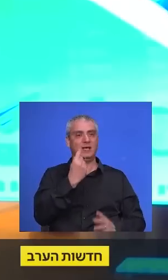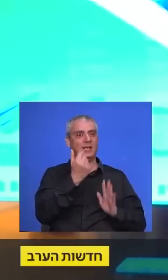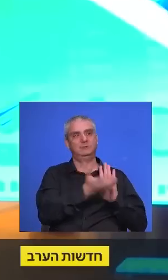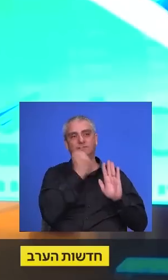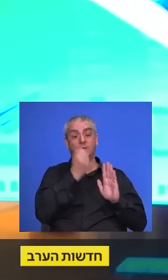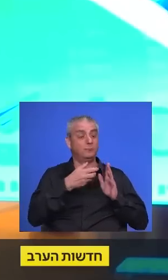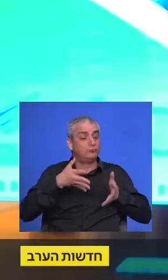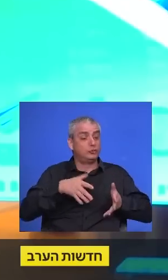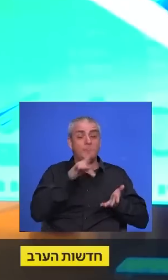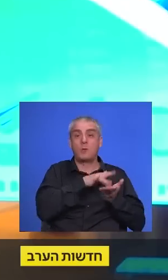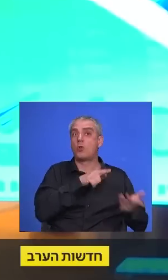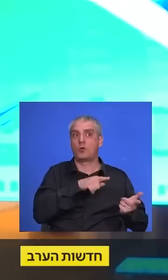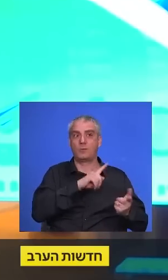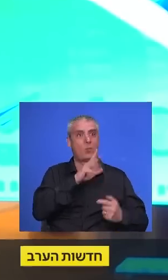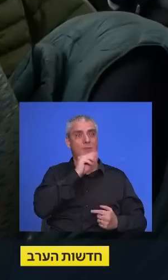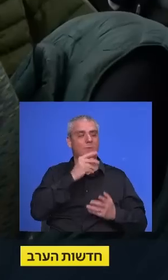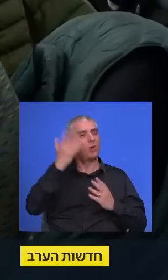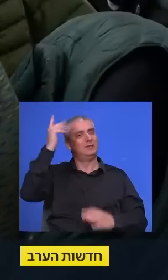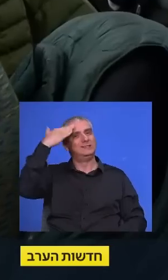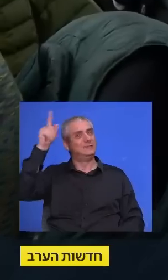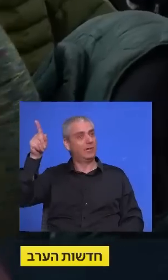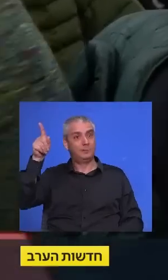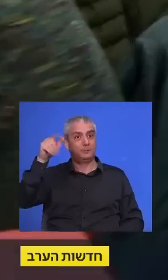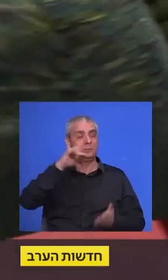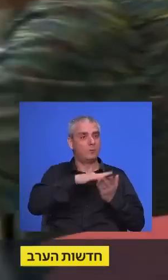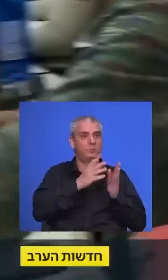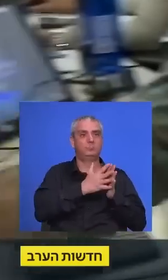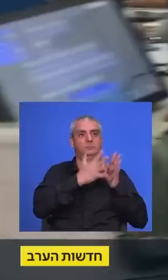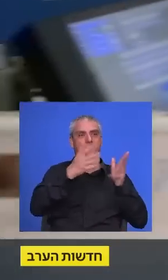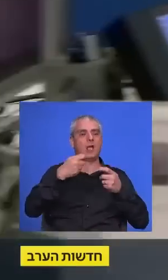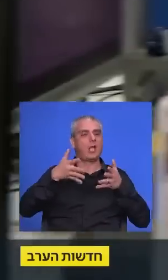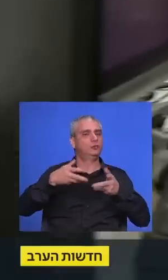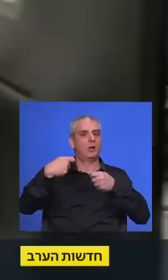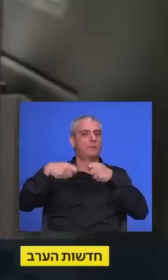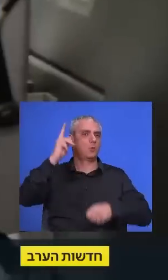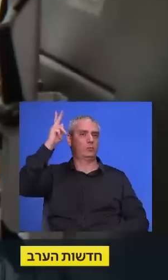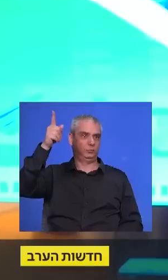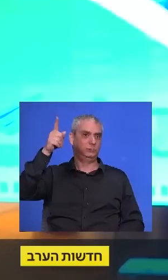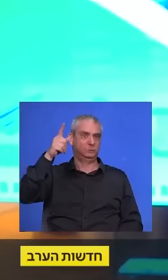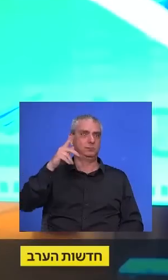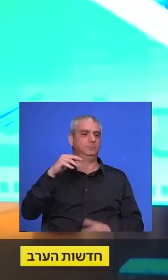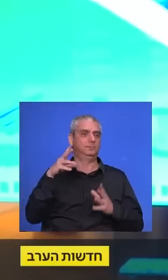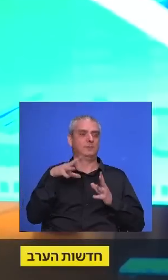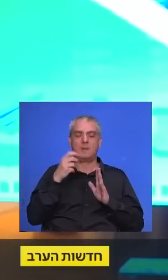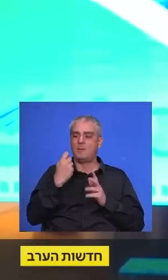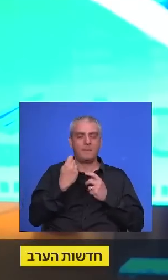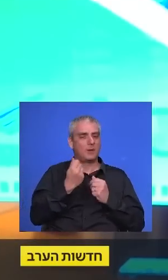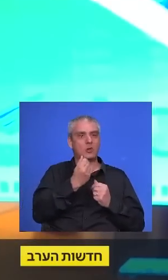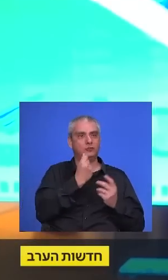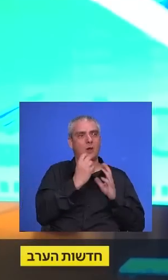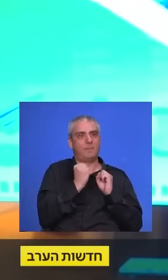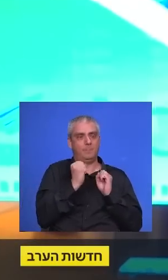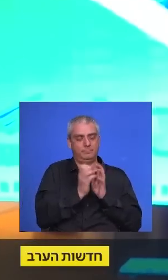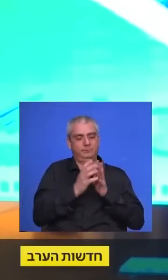משקיעים מקומיים, בעוד כולם דיברו על משקיעים זרים, שמגדילים השקעה במניות חו"ל, מתבצרים בפקדונות שקליים,